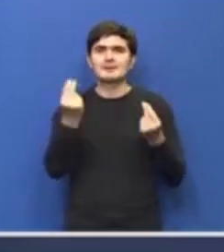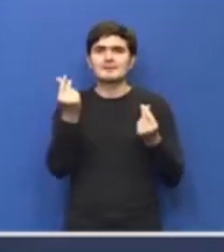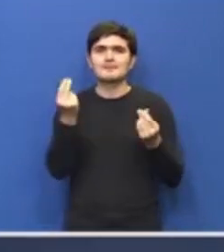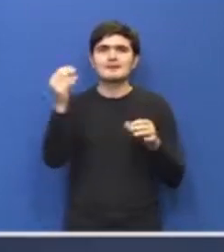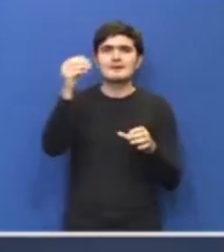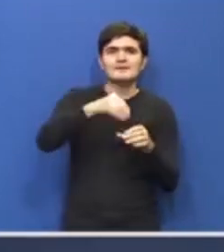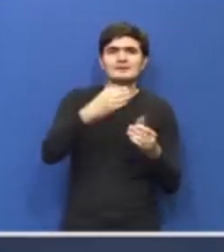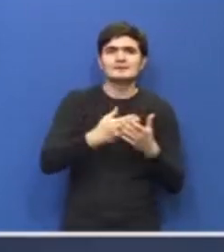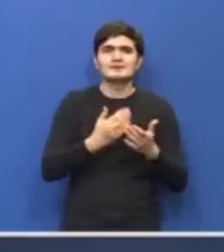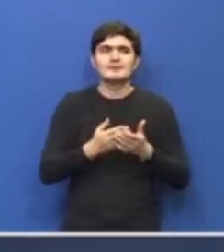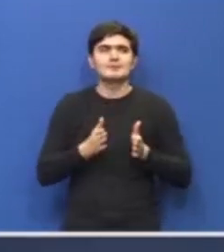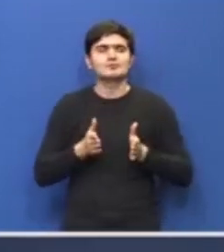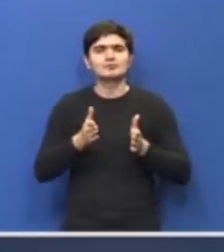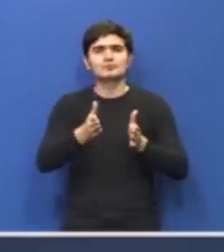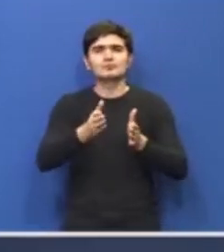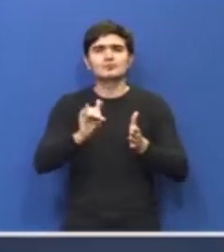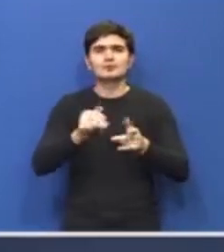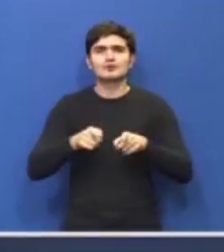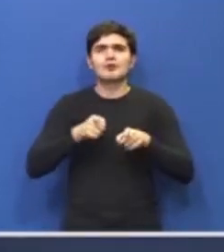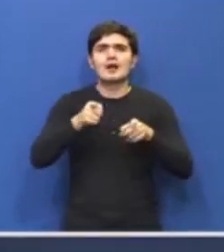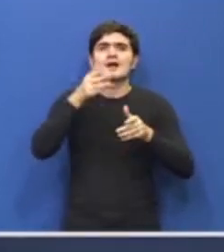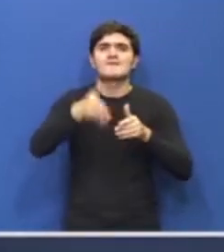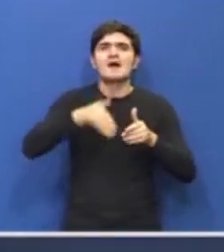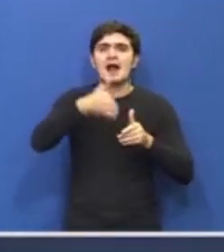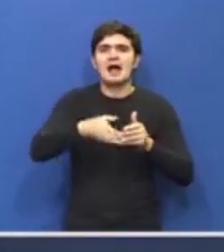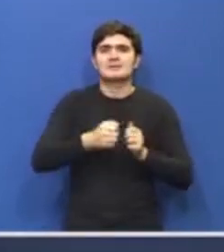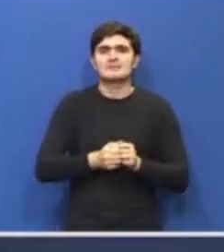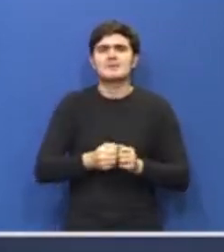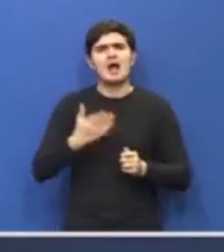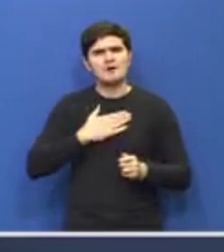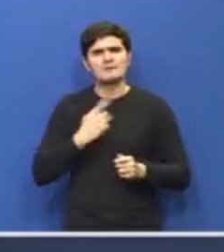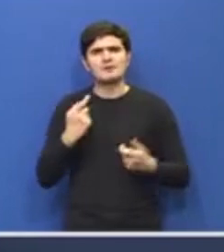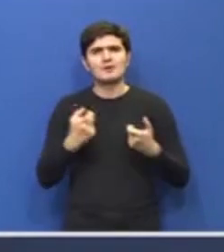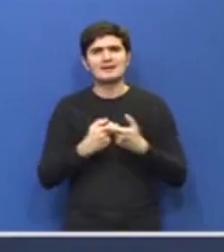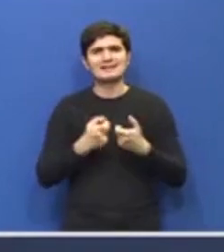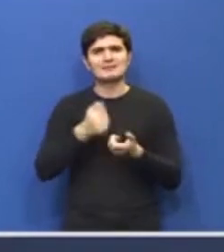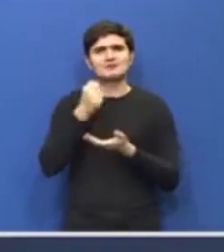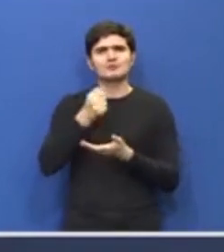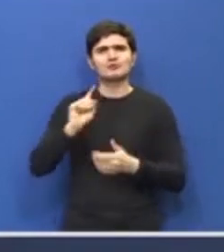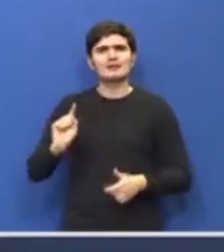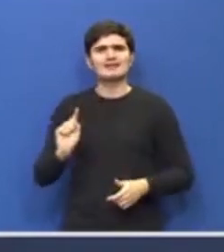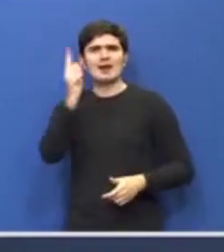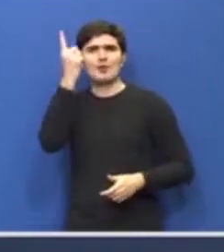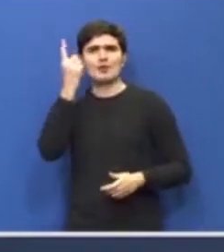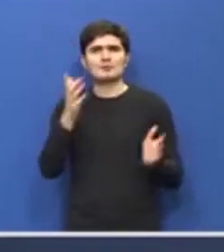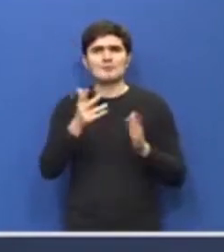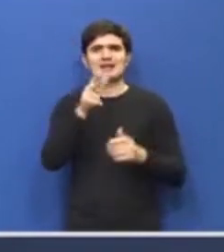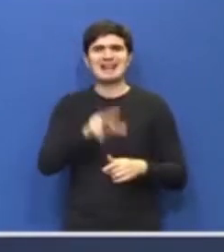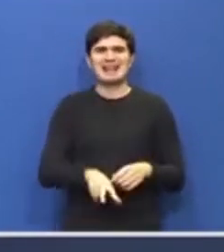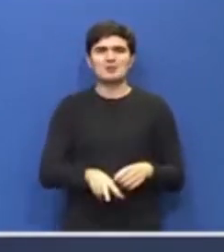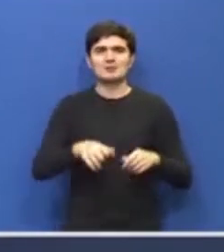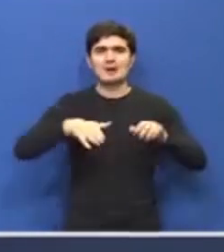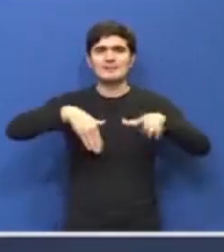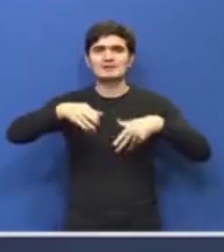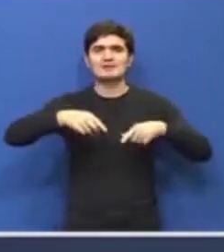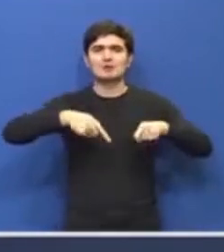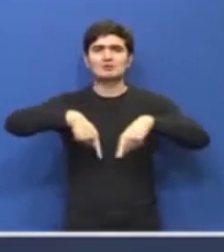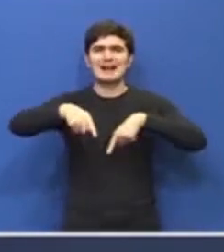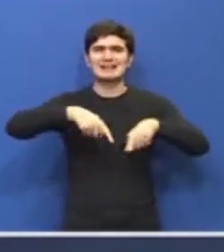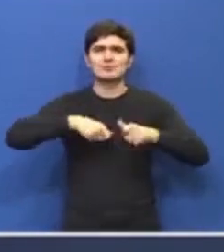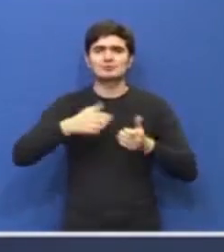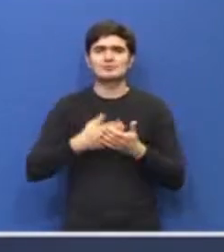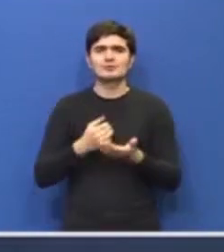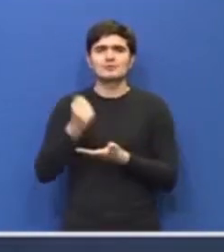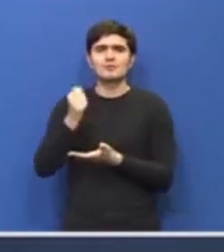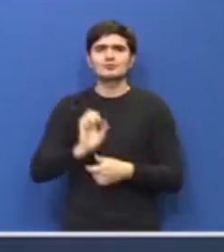investițiile în drumuri și căi ferate. Avem o execuție bugetară record la 3 luni la Ministerul Transporturilor